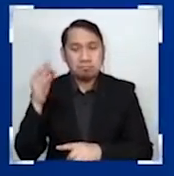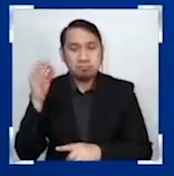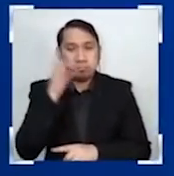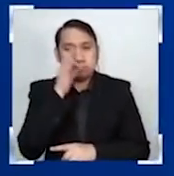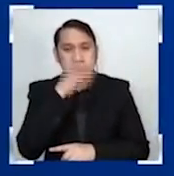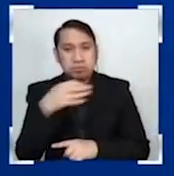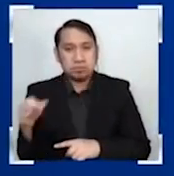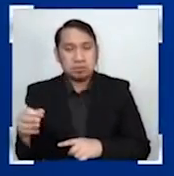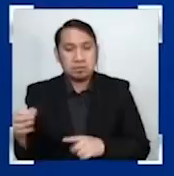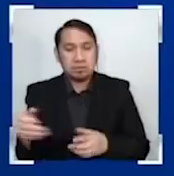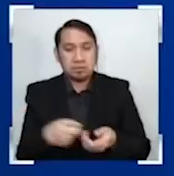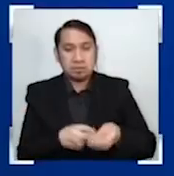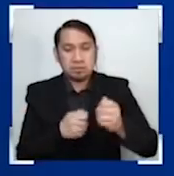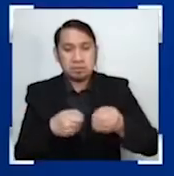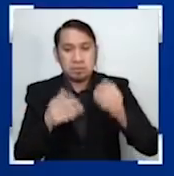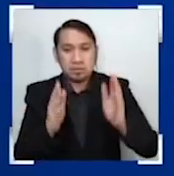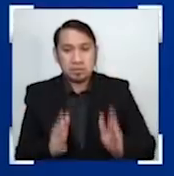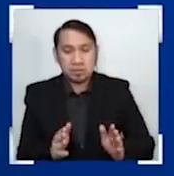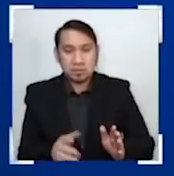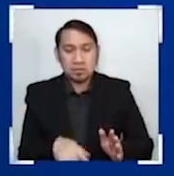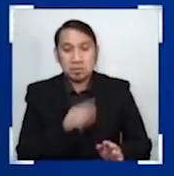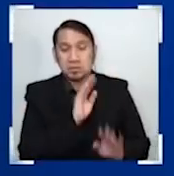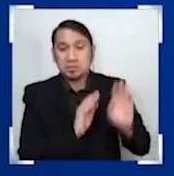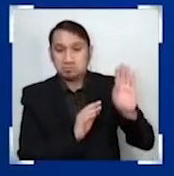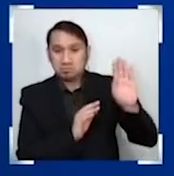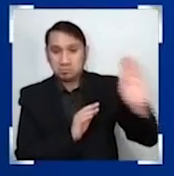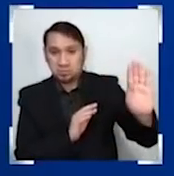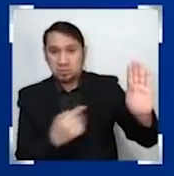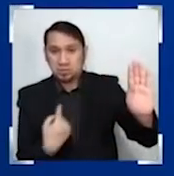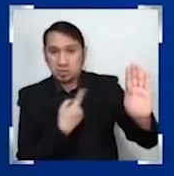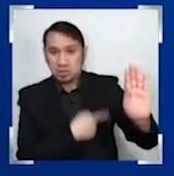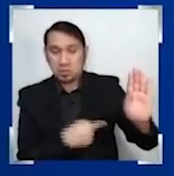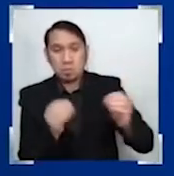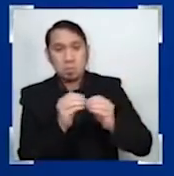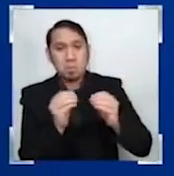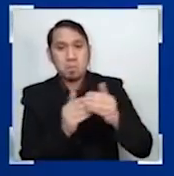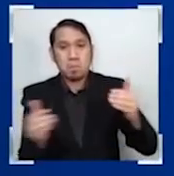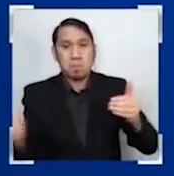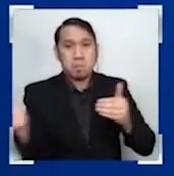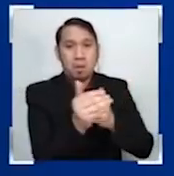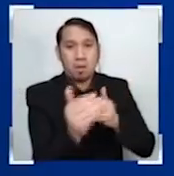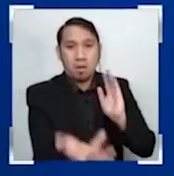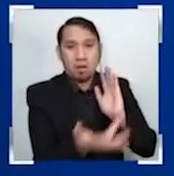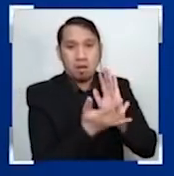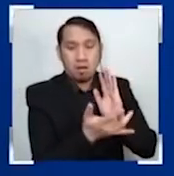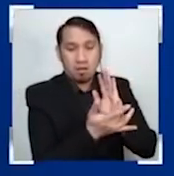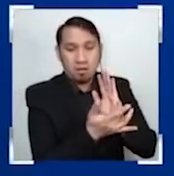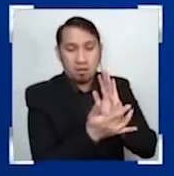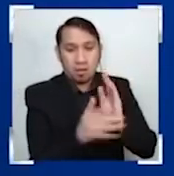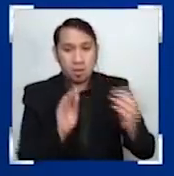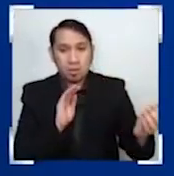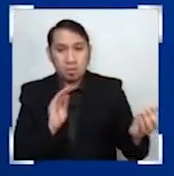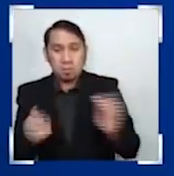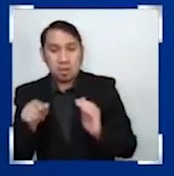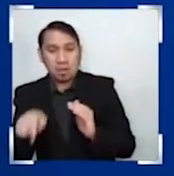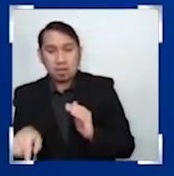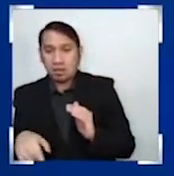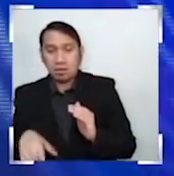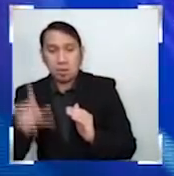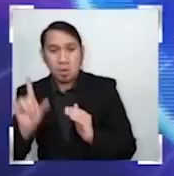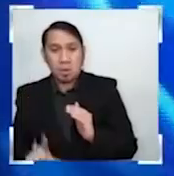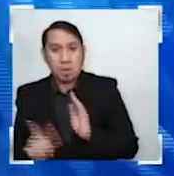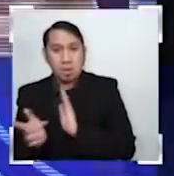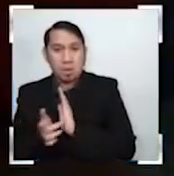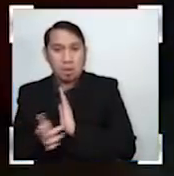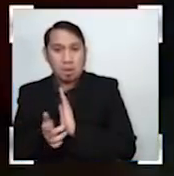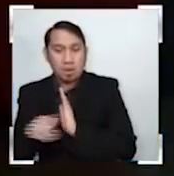pasabante yung teknolohiya ng mga Chinese commercial fishing vessel sa mga Pilipino fishermen na pumupunta dyan sa West Philippine